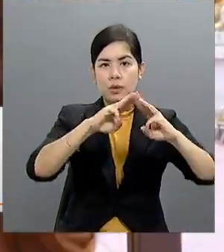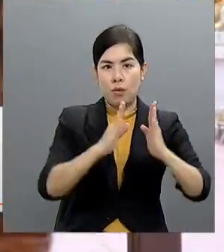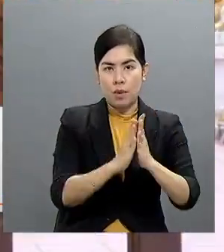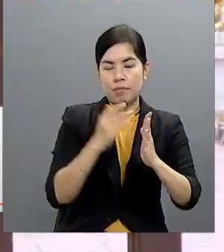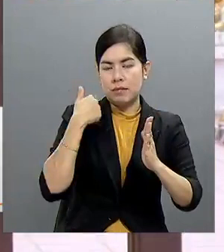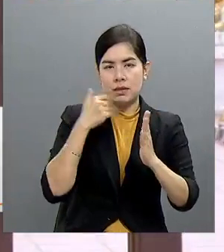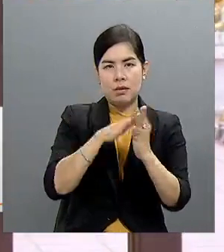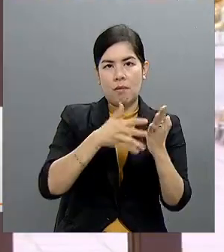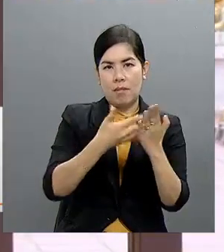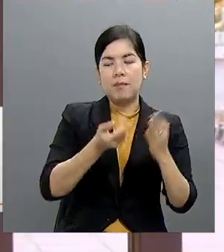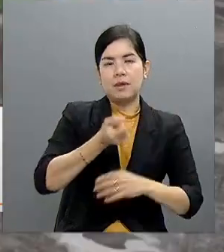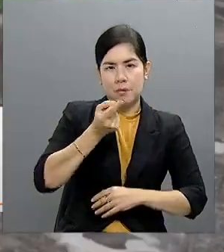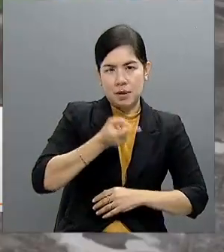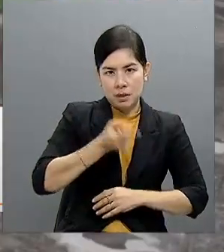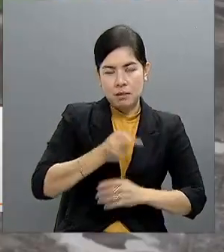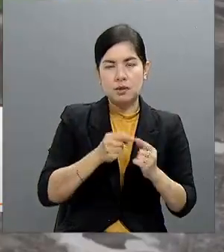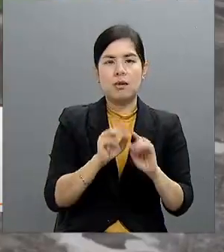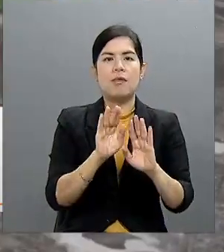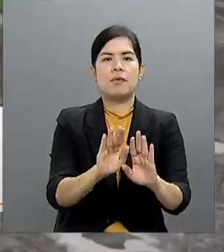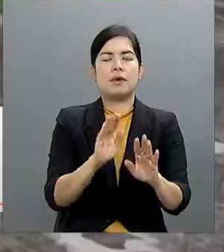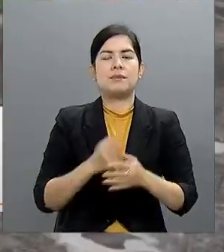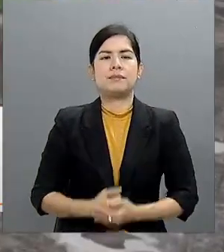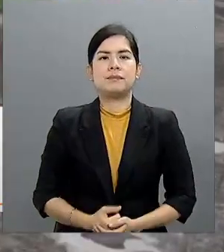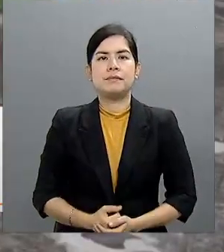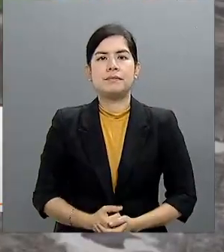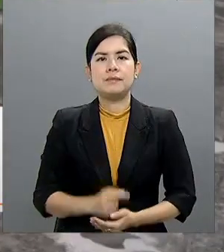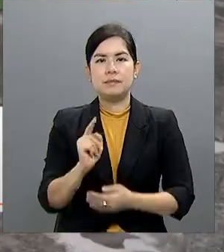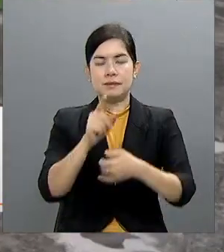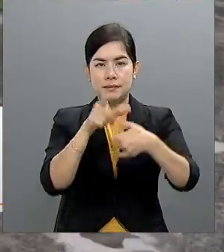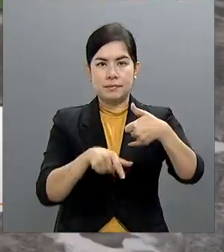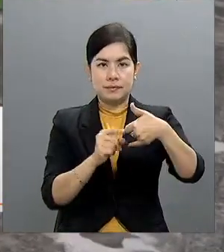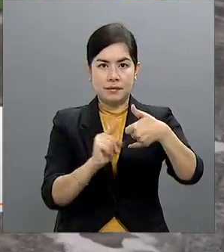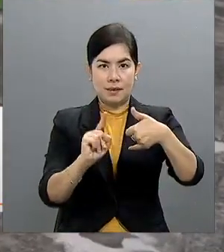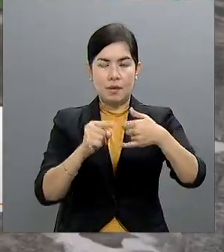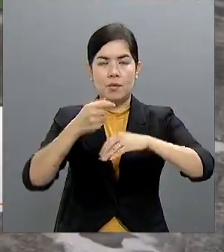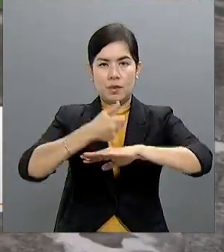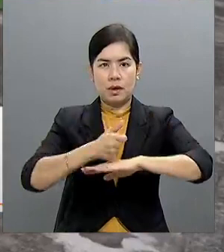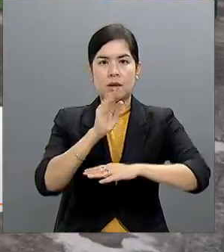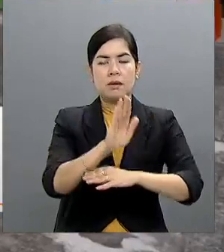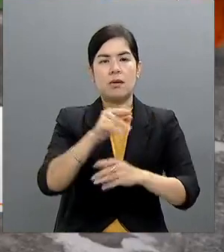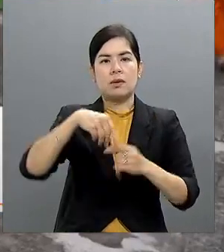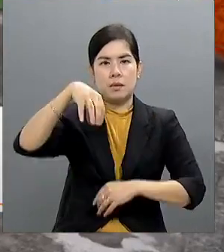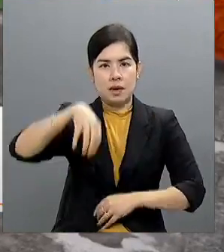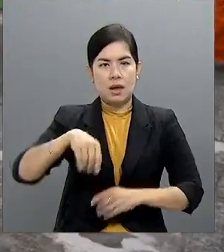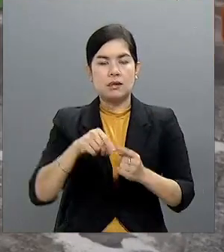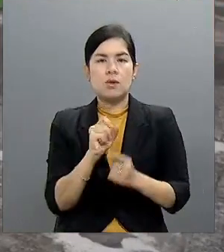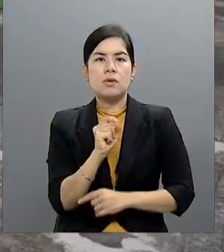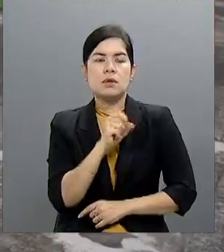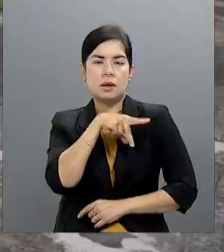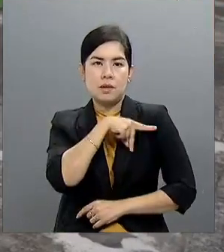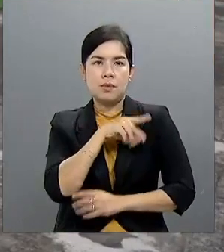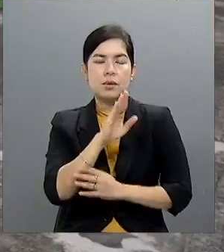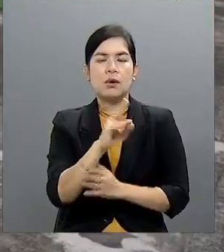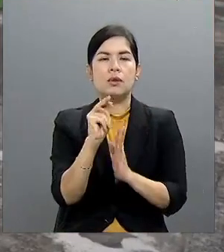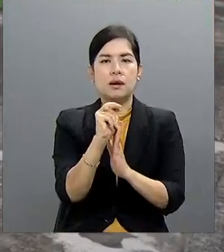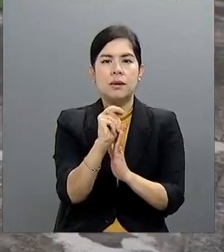ไว้ค่ะนายณัฐกรจิรพักพงศ์ค่ะเป็นผู้อำนวยการสำนักงานพระพุทธศาสนาจังหวัดน่านเปิดเผยว่าด้วยม